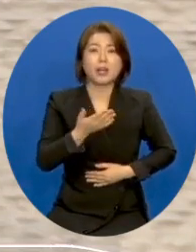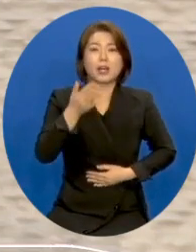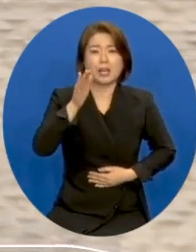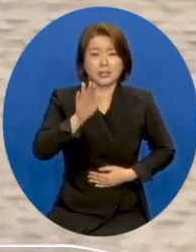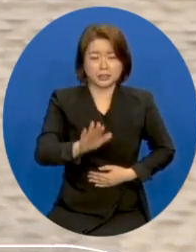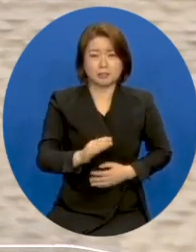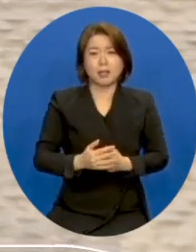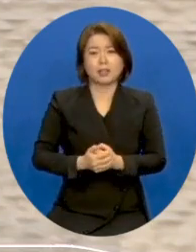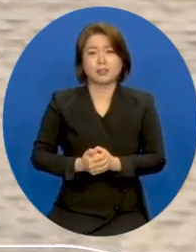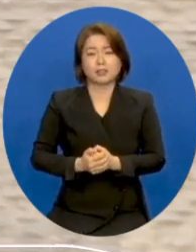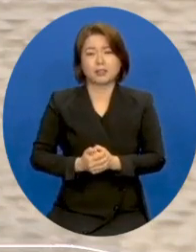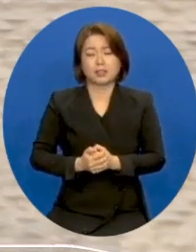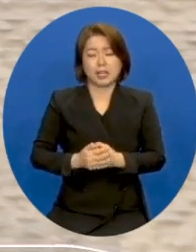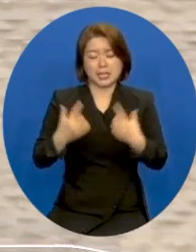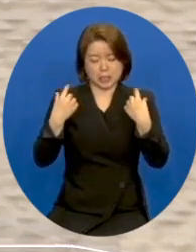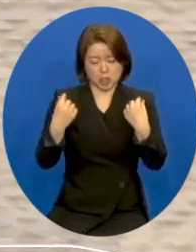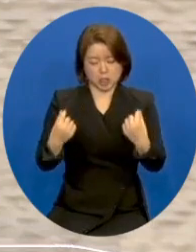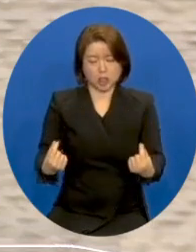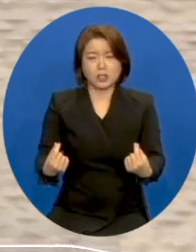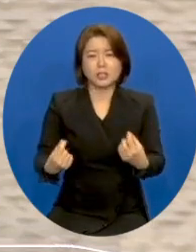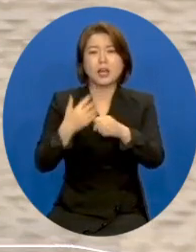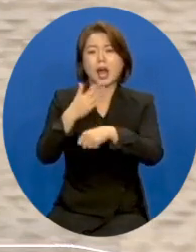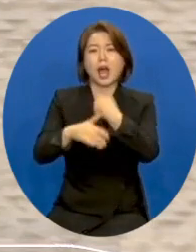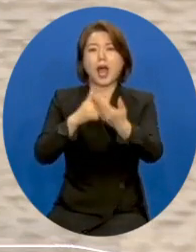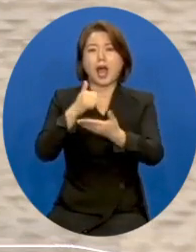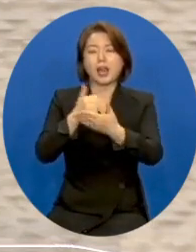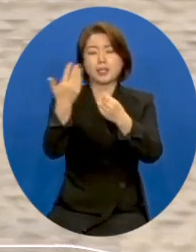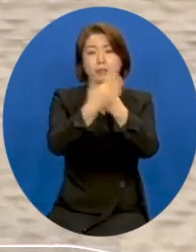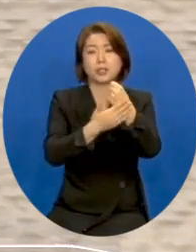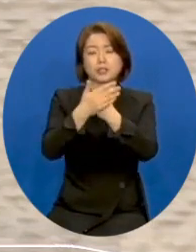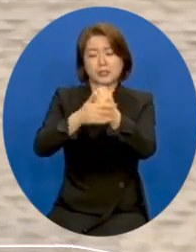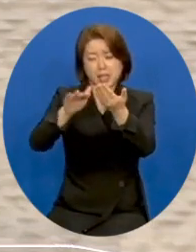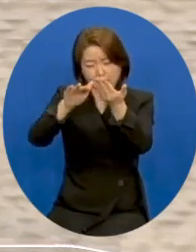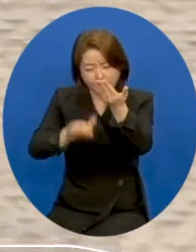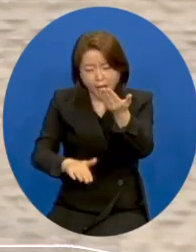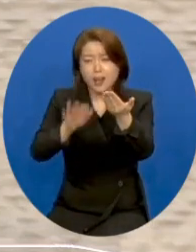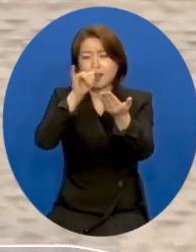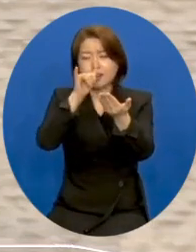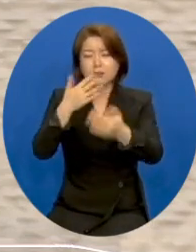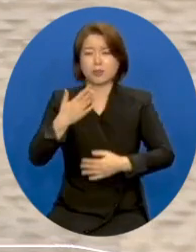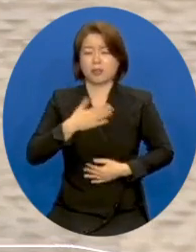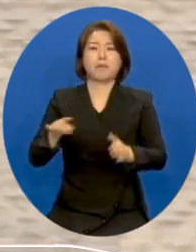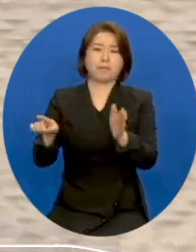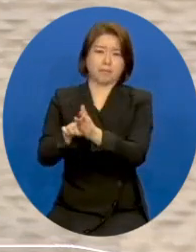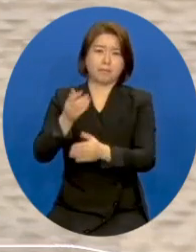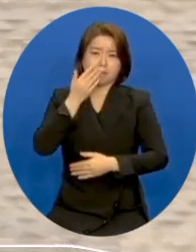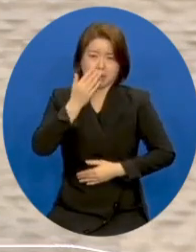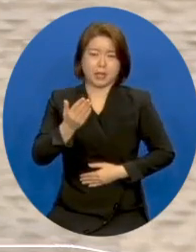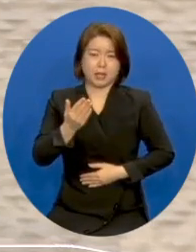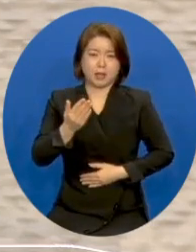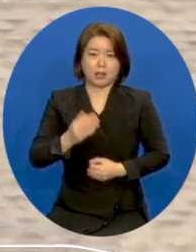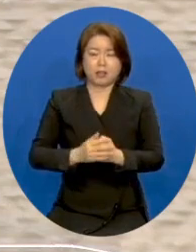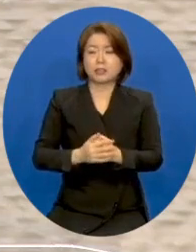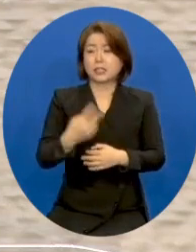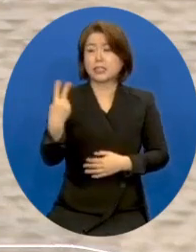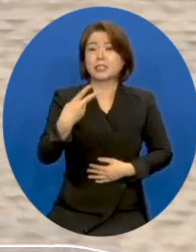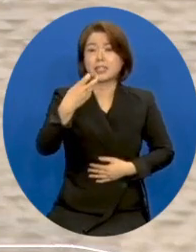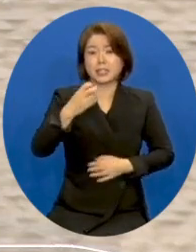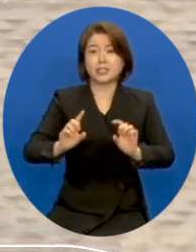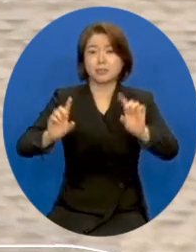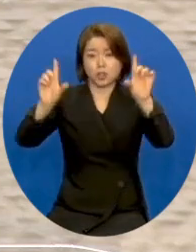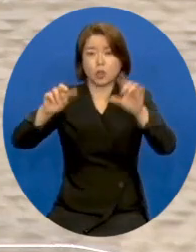그러나 여전히 하나님의 은혜 아래 있음을 자기는 믿는다는 거예요. 그래서